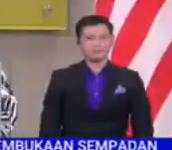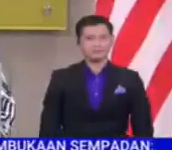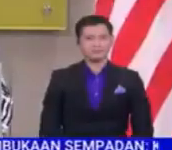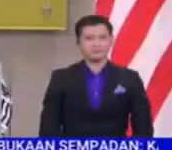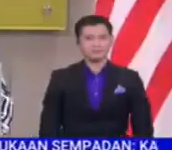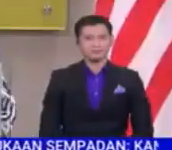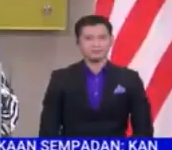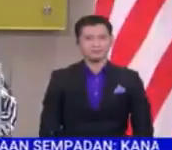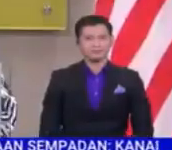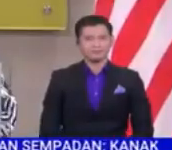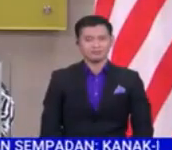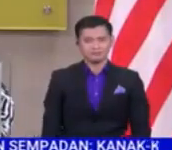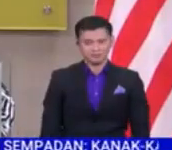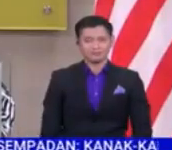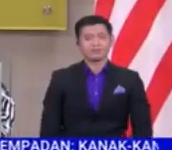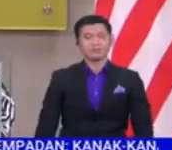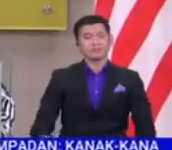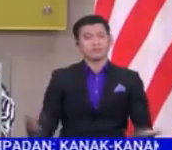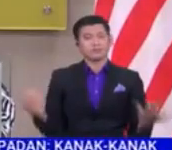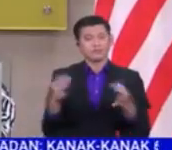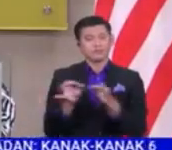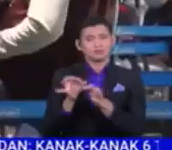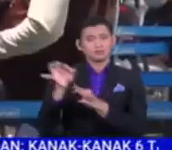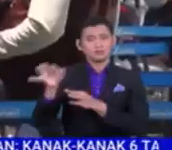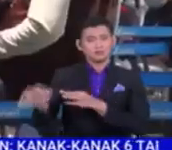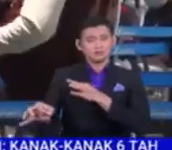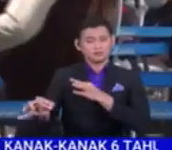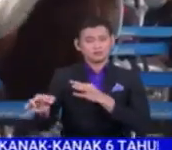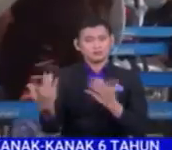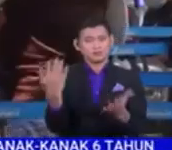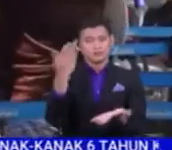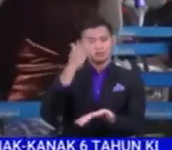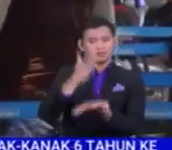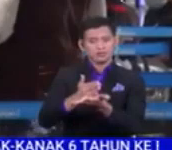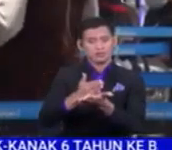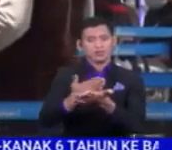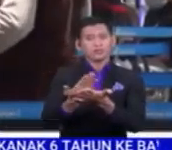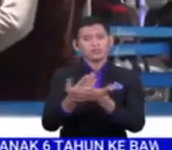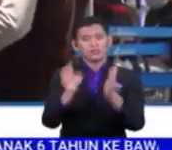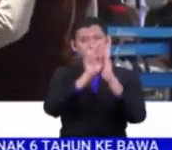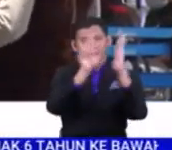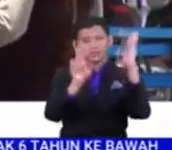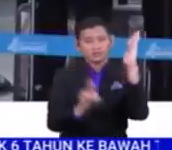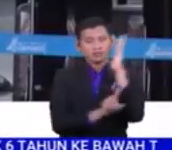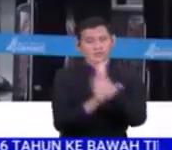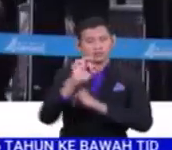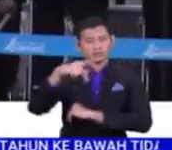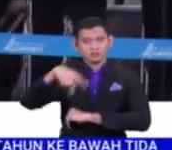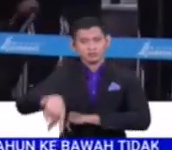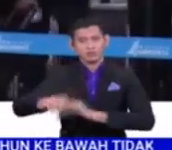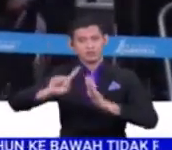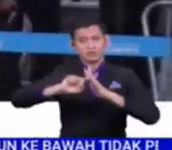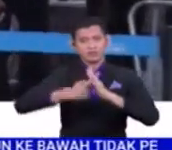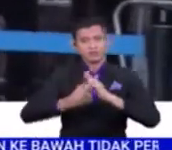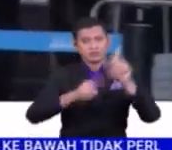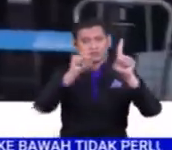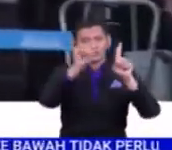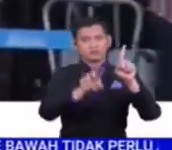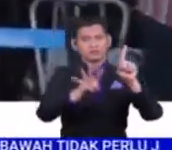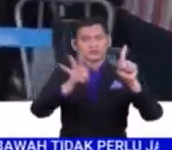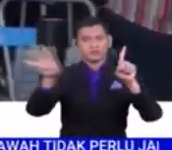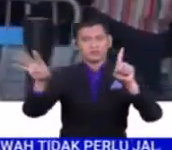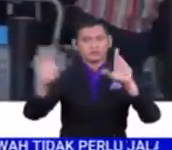Dalam pada itu, beberapa pemansuhan prosedur bagi pengembara dikuatkuasakan juga bermula 1 April nanti.